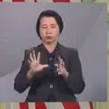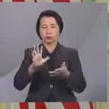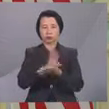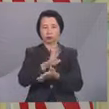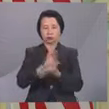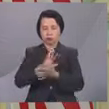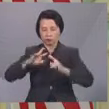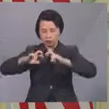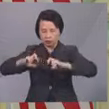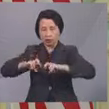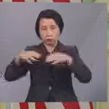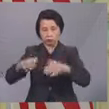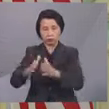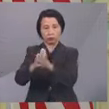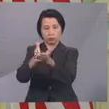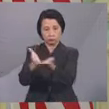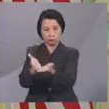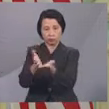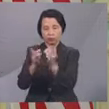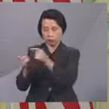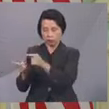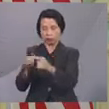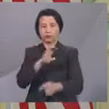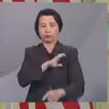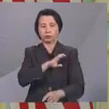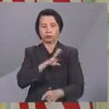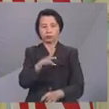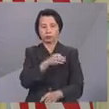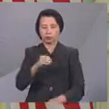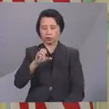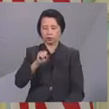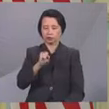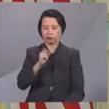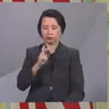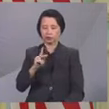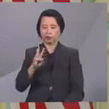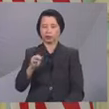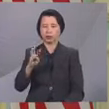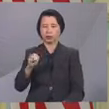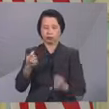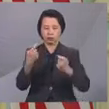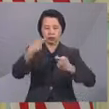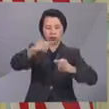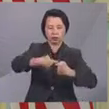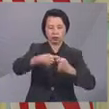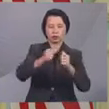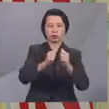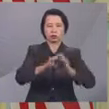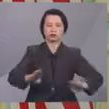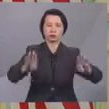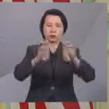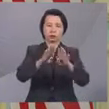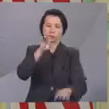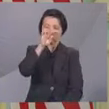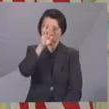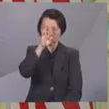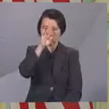kertas siasatan telah dibuka oleh PDRM dan juga SKMM berkaitan dengan berita palsu.